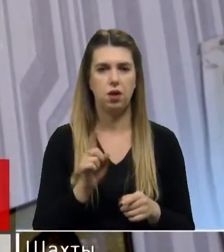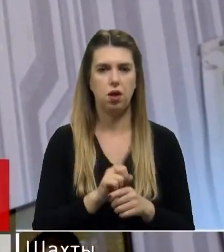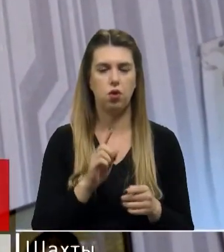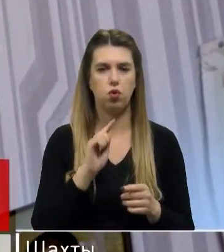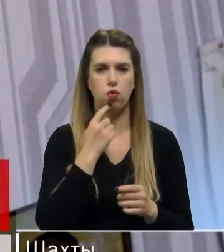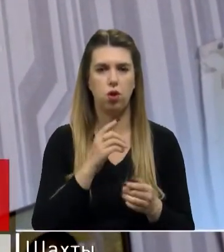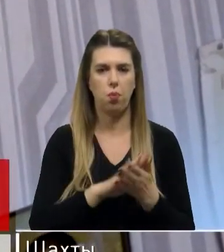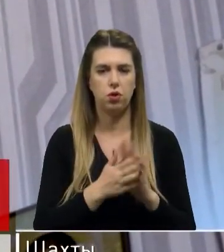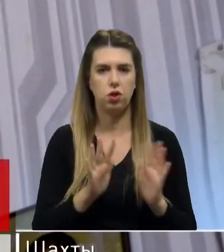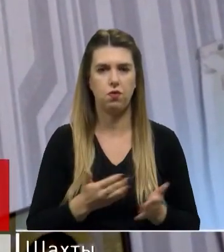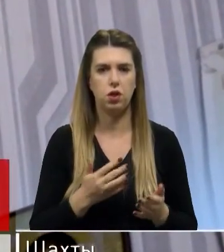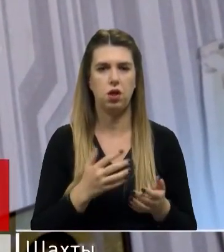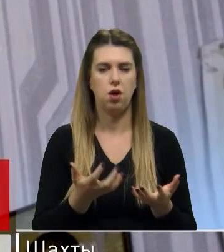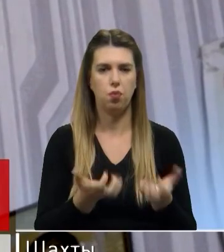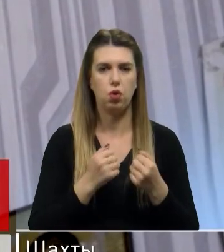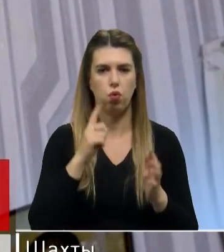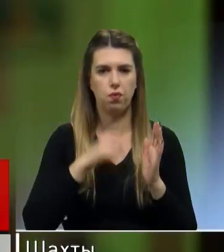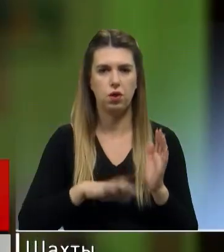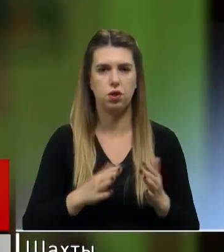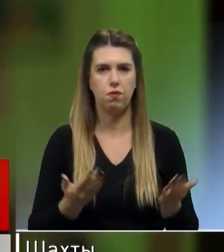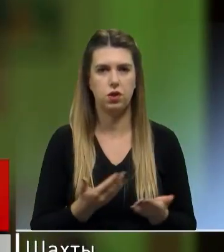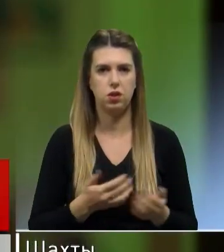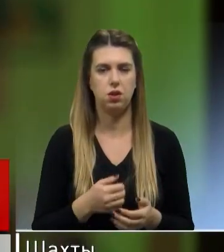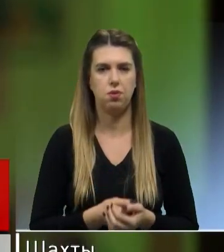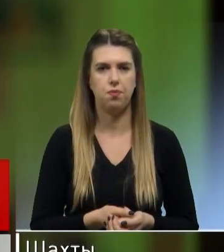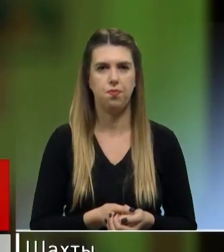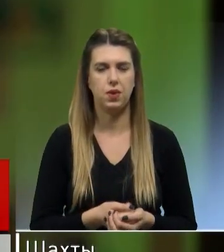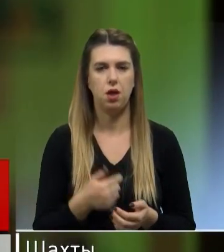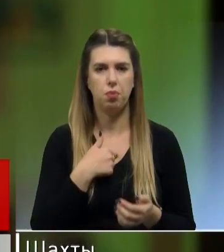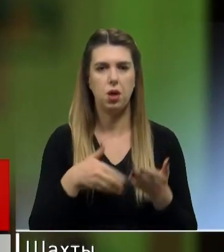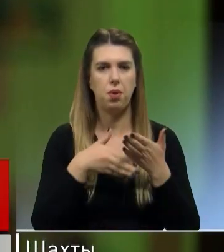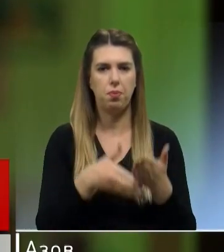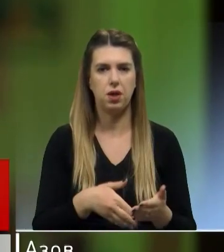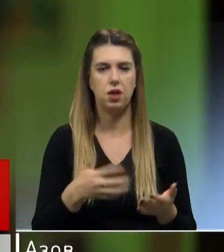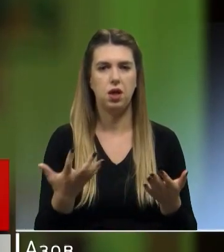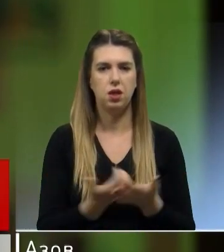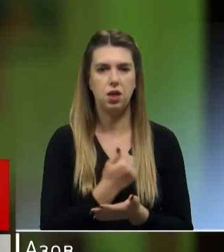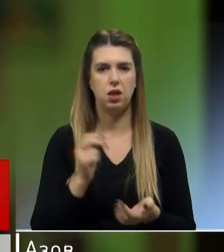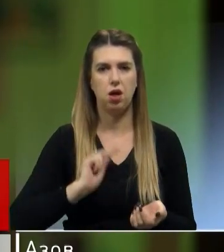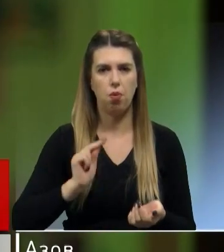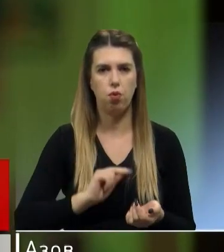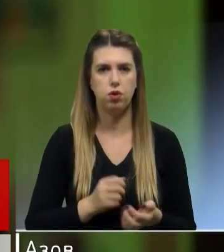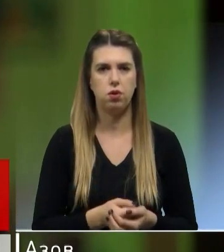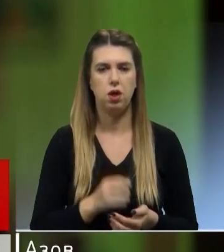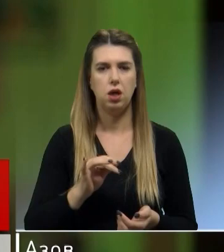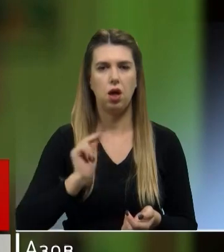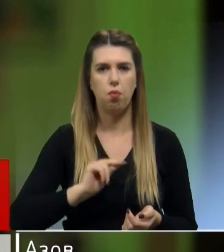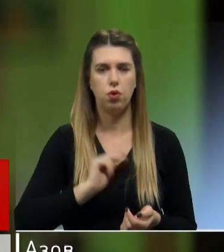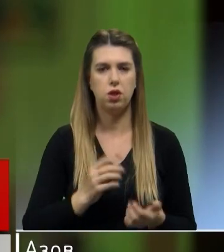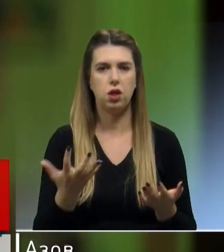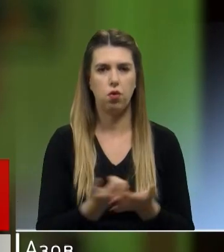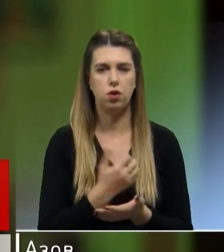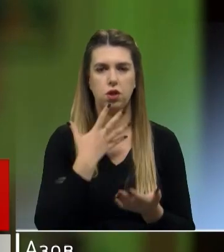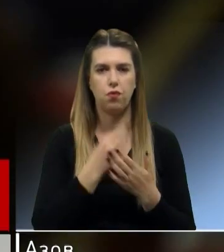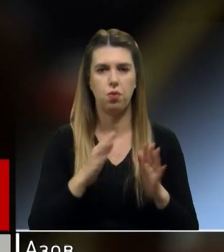ситуации, они обретают уверенность в жизни. Мы помогаем им с обретением работы. И работы они находят